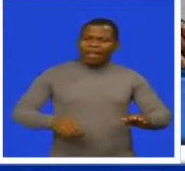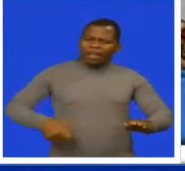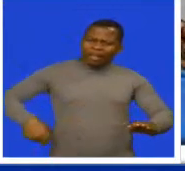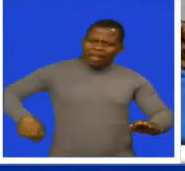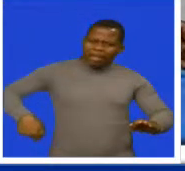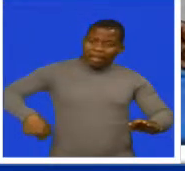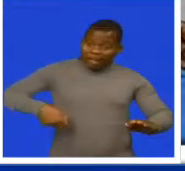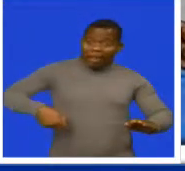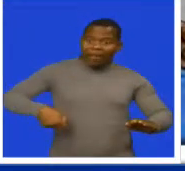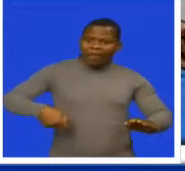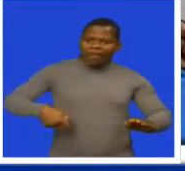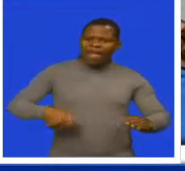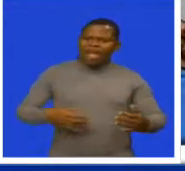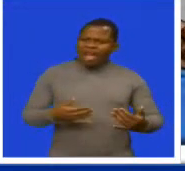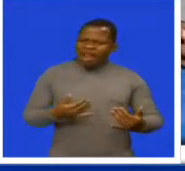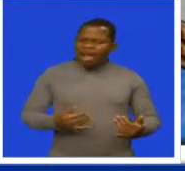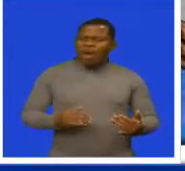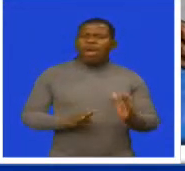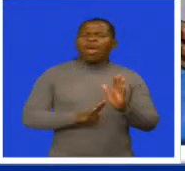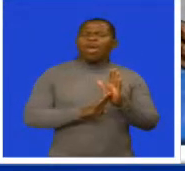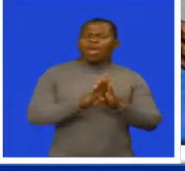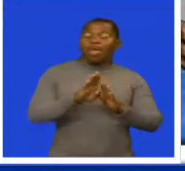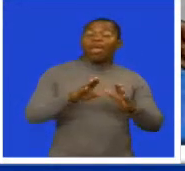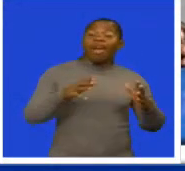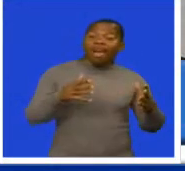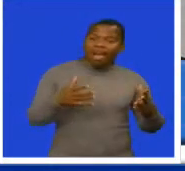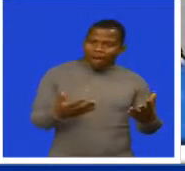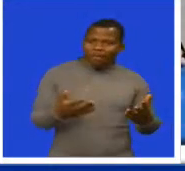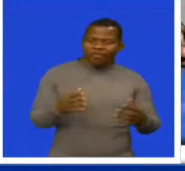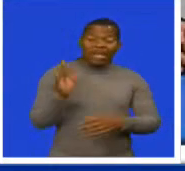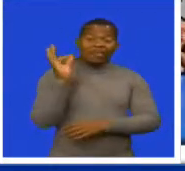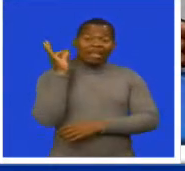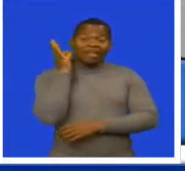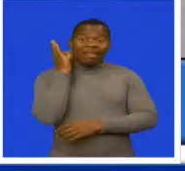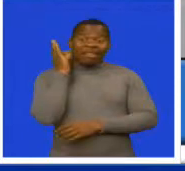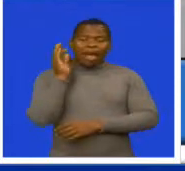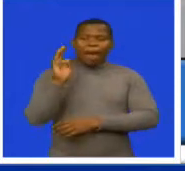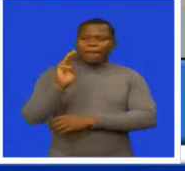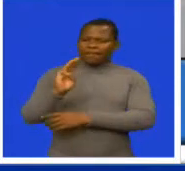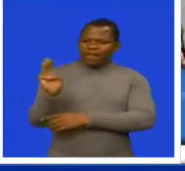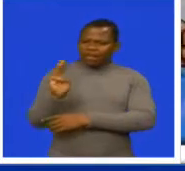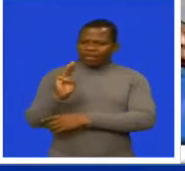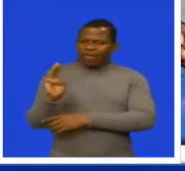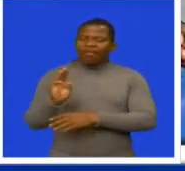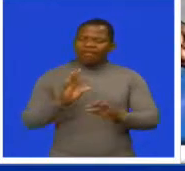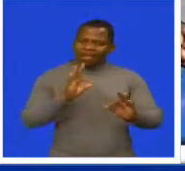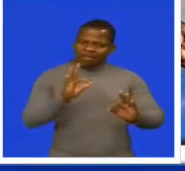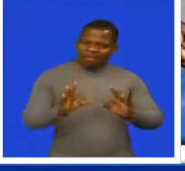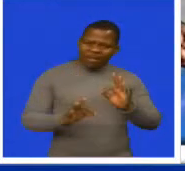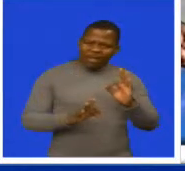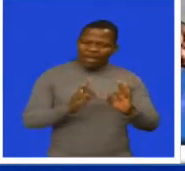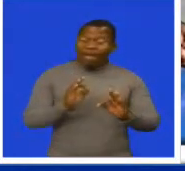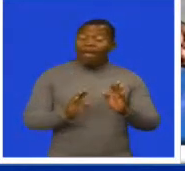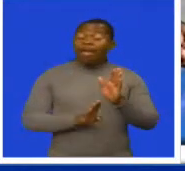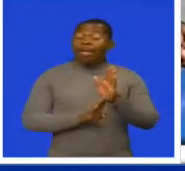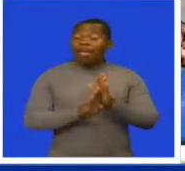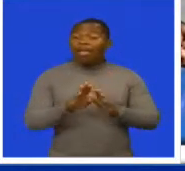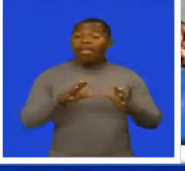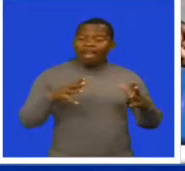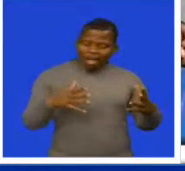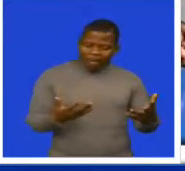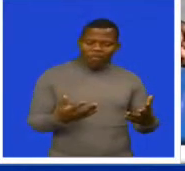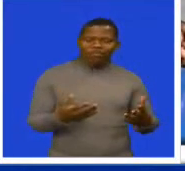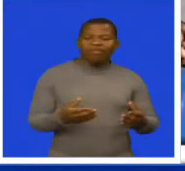stawum fake elong mengameli wayo lenhlangano ukuthi ngabe ukuthi selukuphi leli zinga lemidlalo stabe sesisekelela ngasheya ke ngiyathi ukuthi